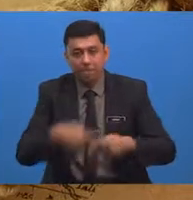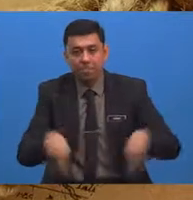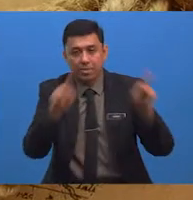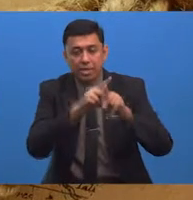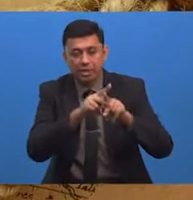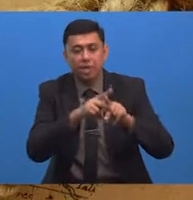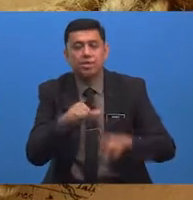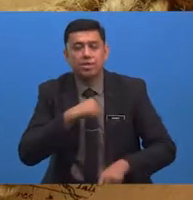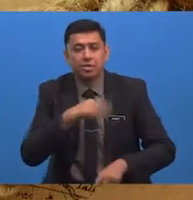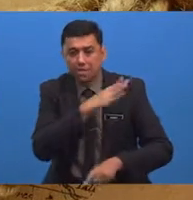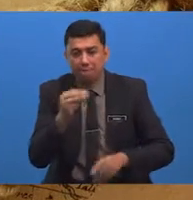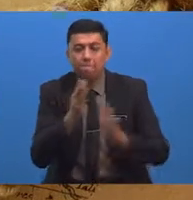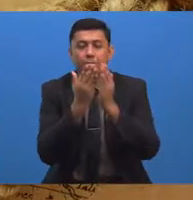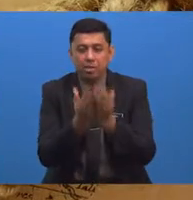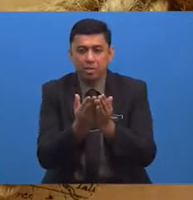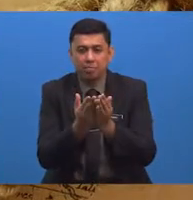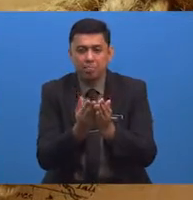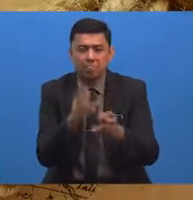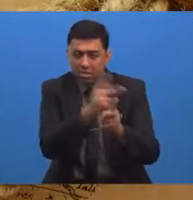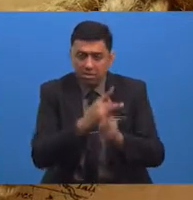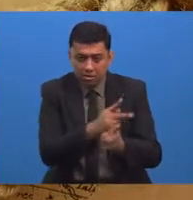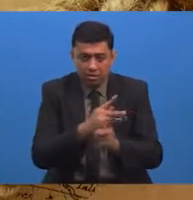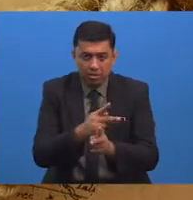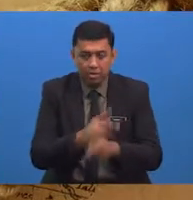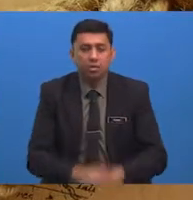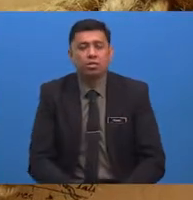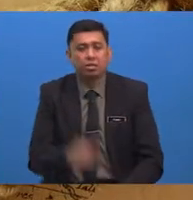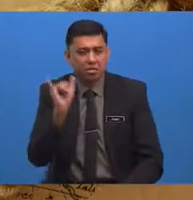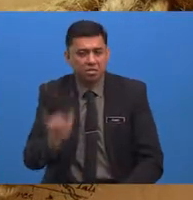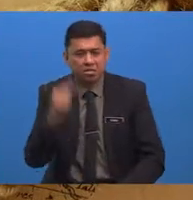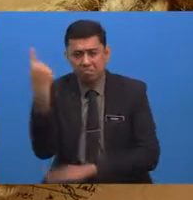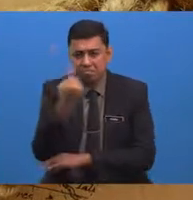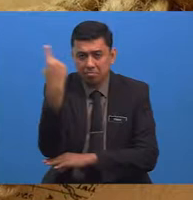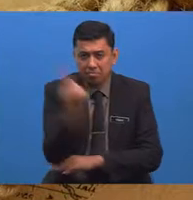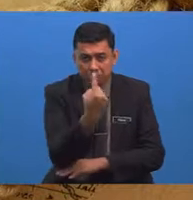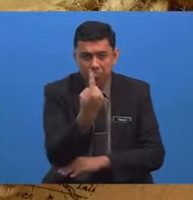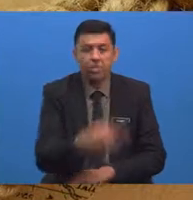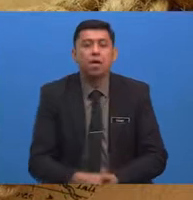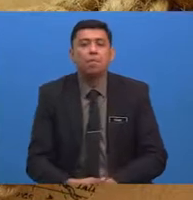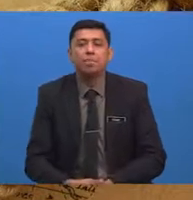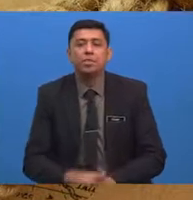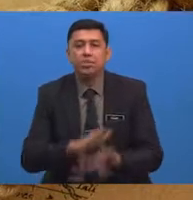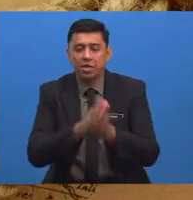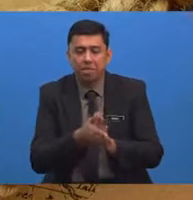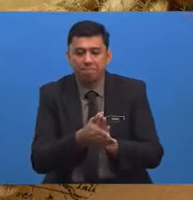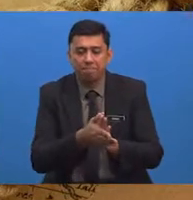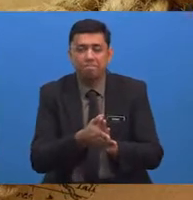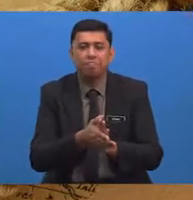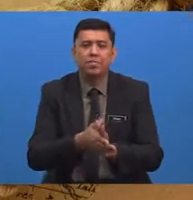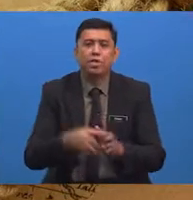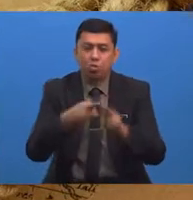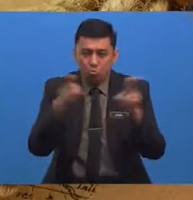dan bersyukur. Kita perlu berwaspada dengan anasir luar yang sentiasa mengintai ruang serta peluang